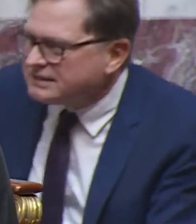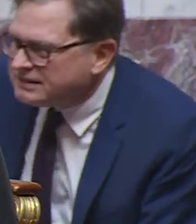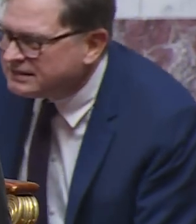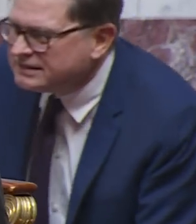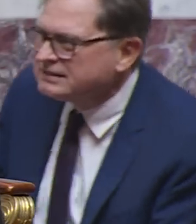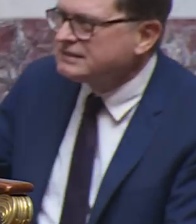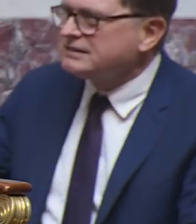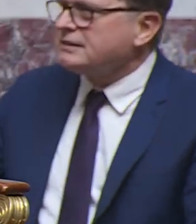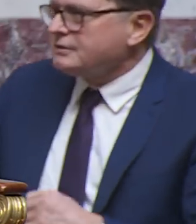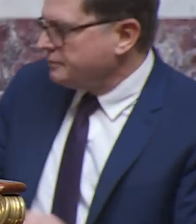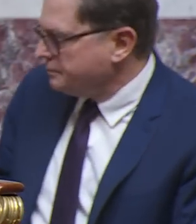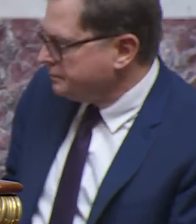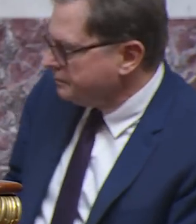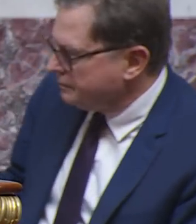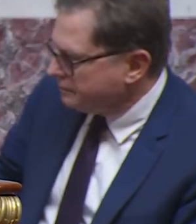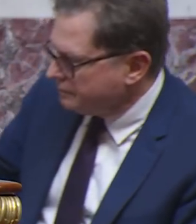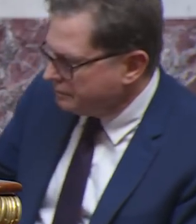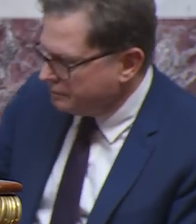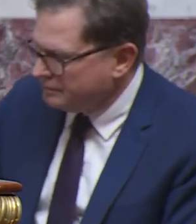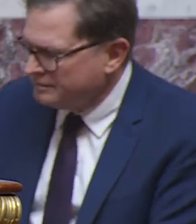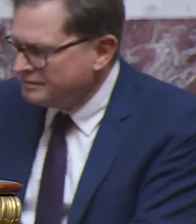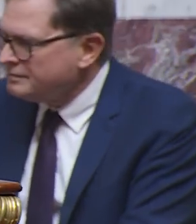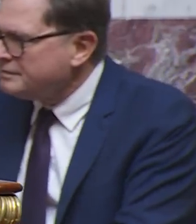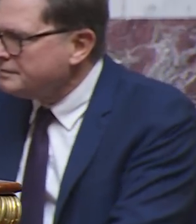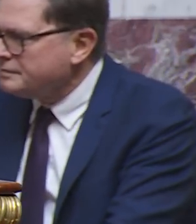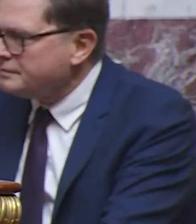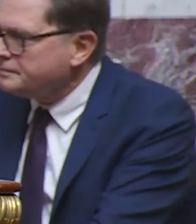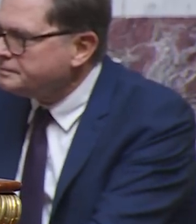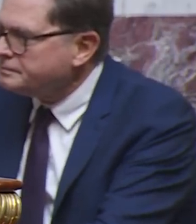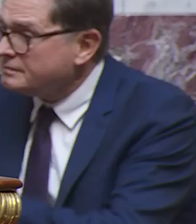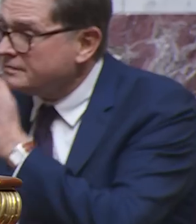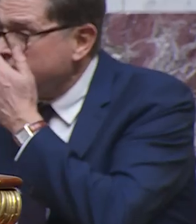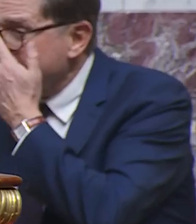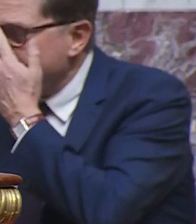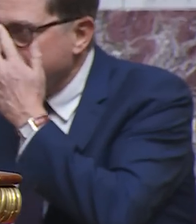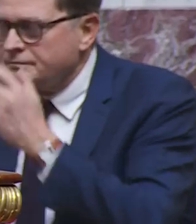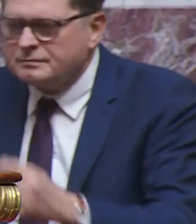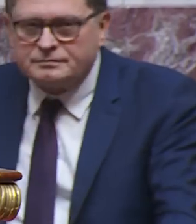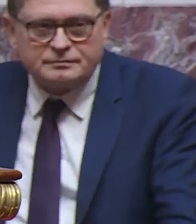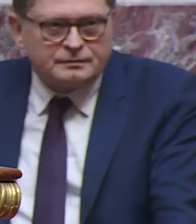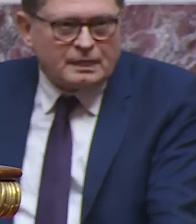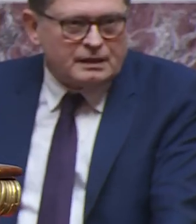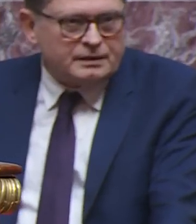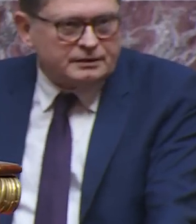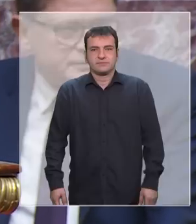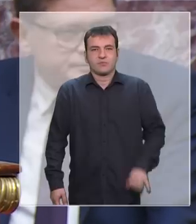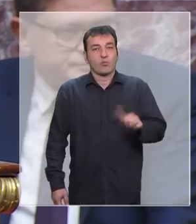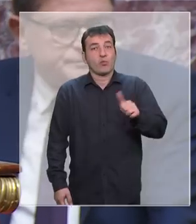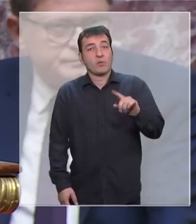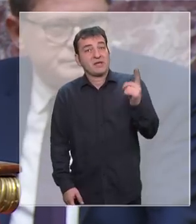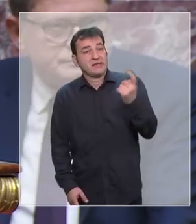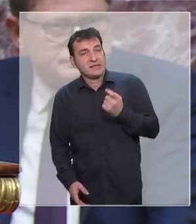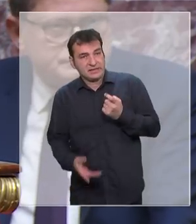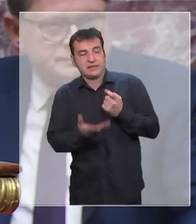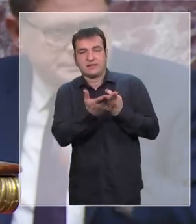L'ordre du jour appelle les questions au gouvernement. La première d'entre elles va être posée par le président Marcangeli pour le